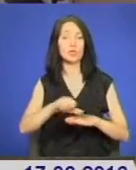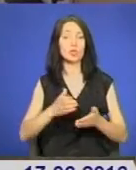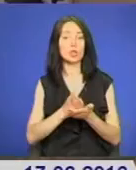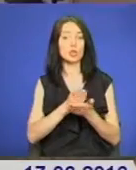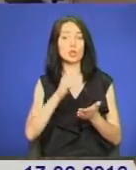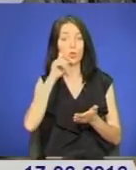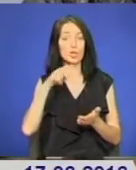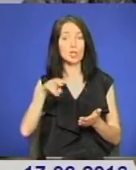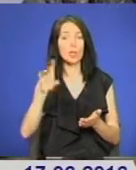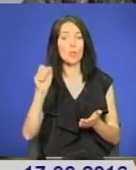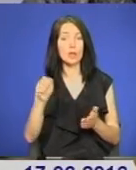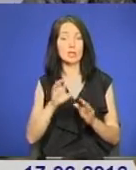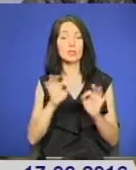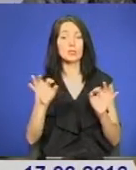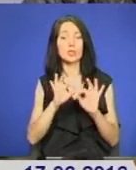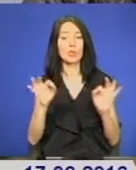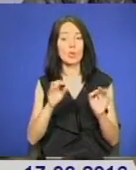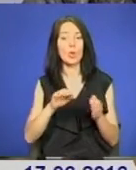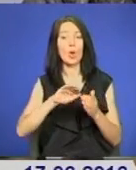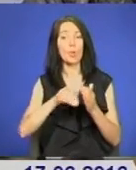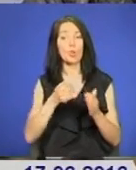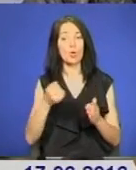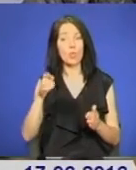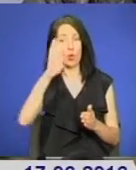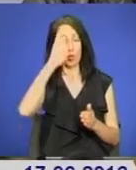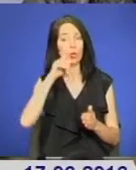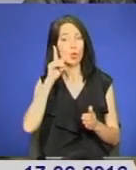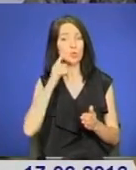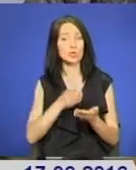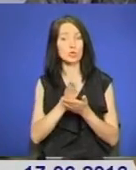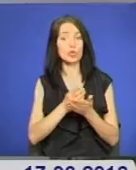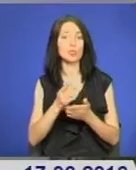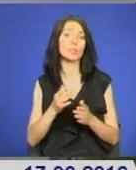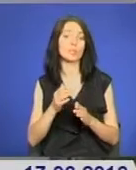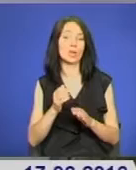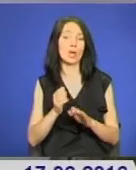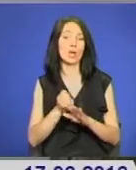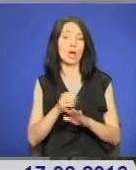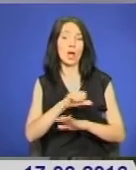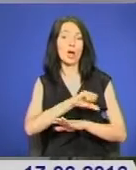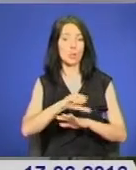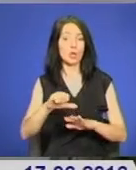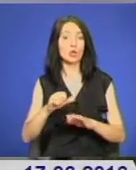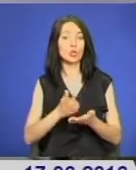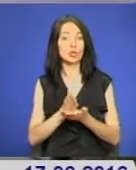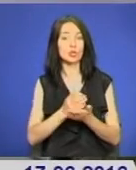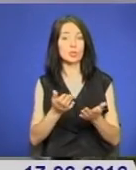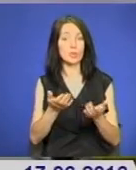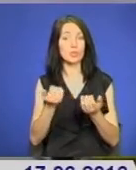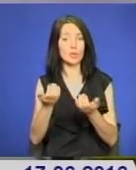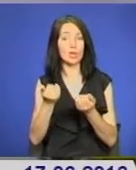Микола Любець поінформував про призов юнаків на службу до лав прикордонників. Здійснюється відбір, в тому числі